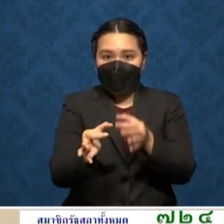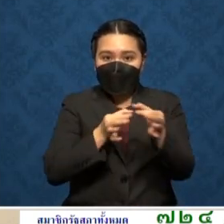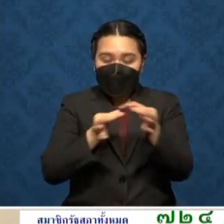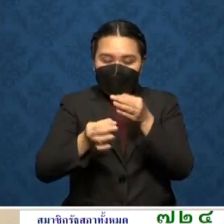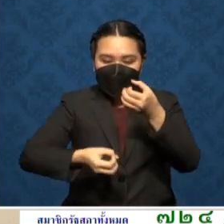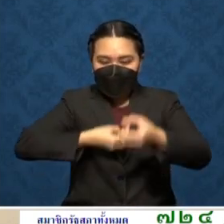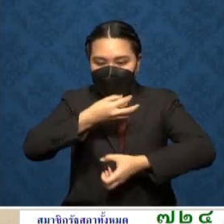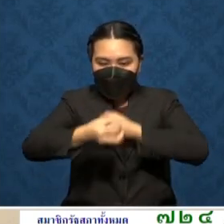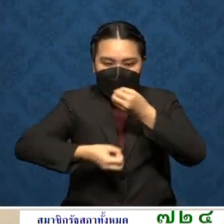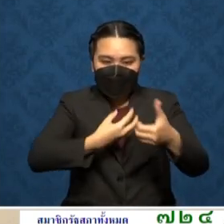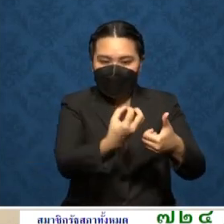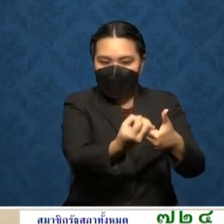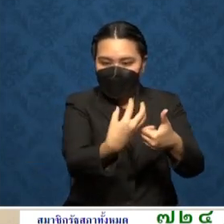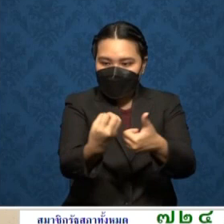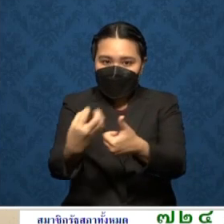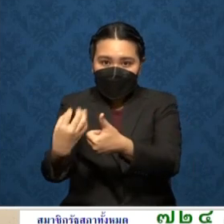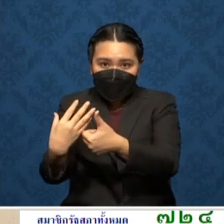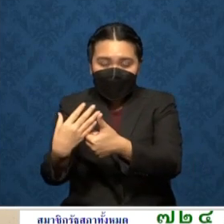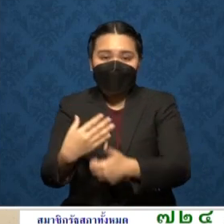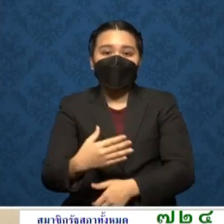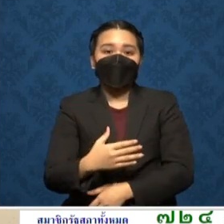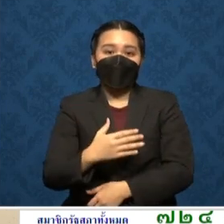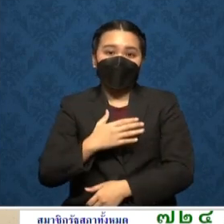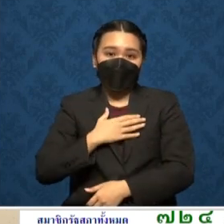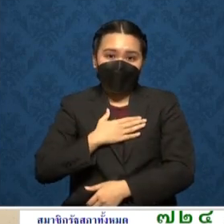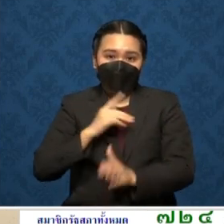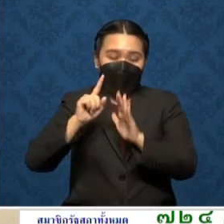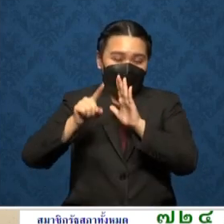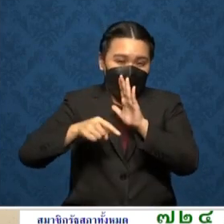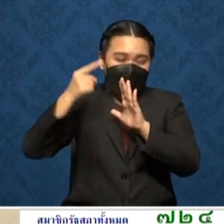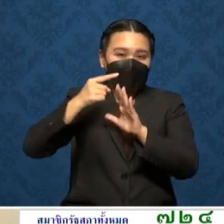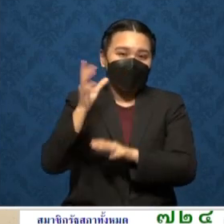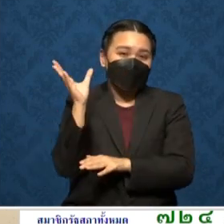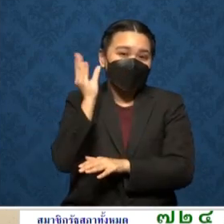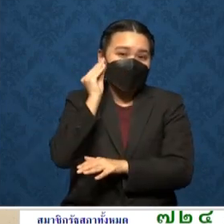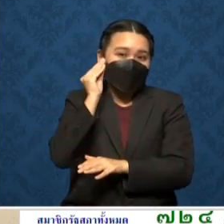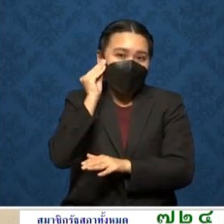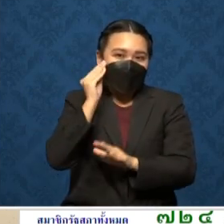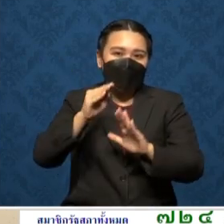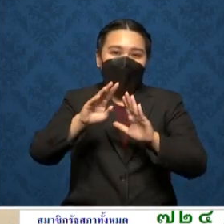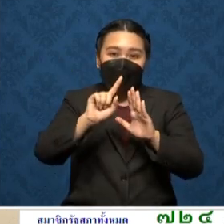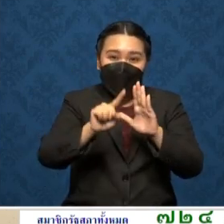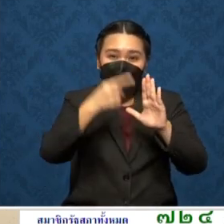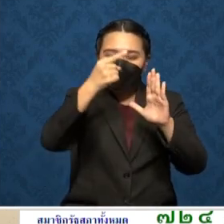ถ้าหากว่าได้ฟังมาตั้งแต่ต้นตั้งแต่คนแรกจนกระทั่งถึงท่านสุดท้ายก็จะเห็นว่า